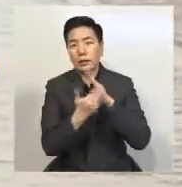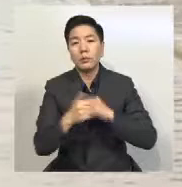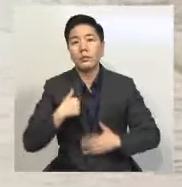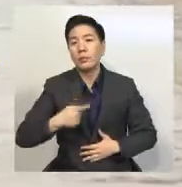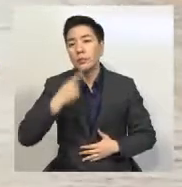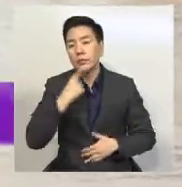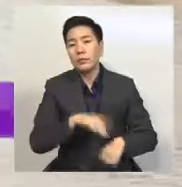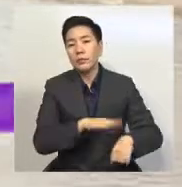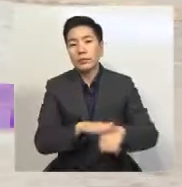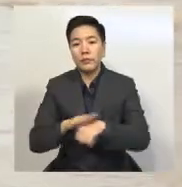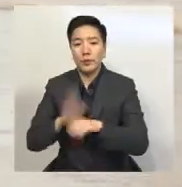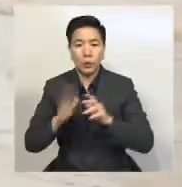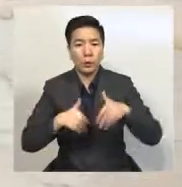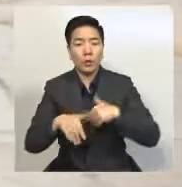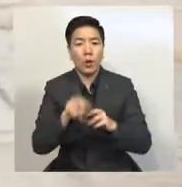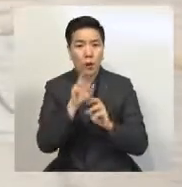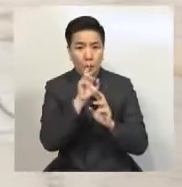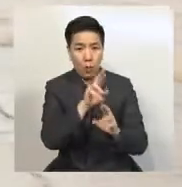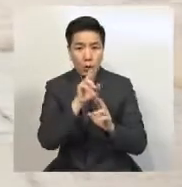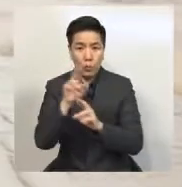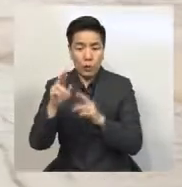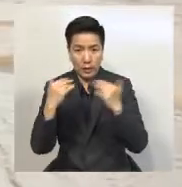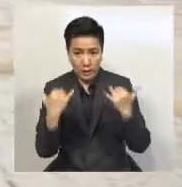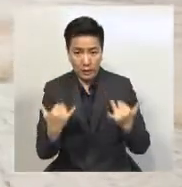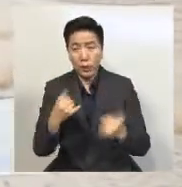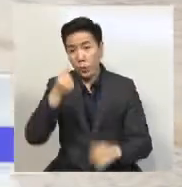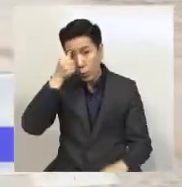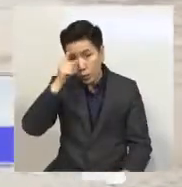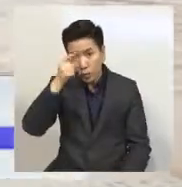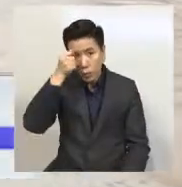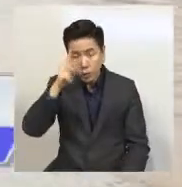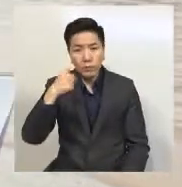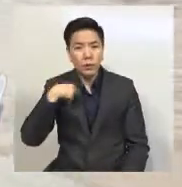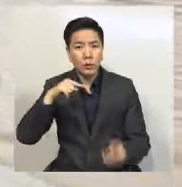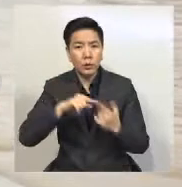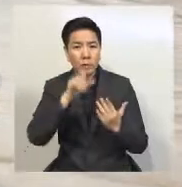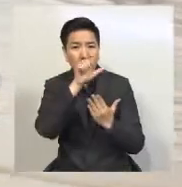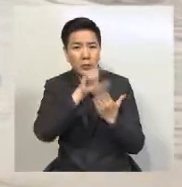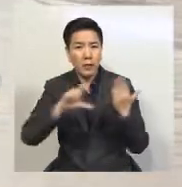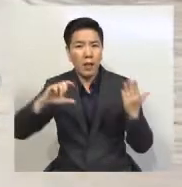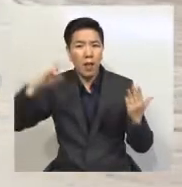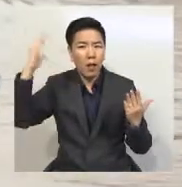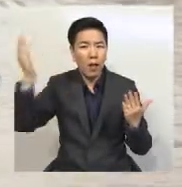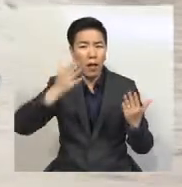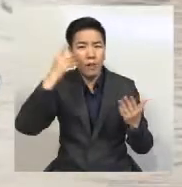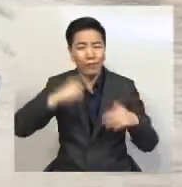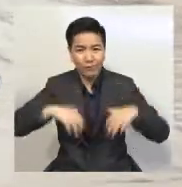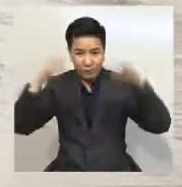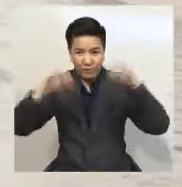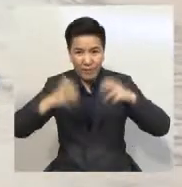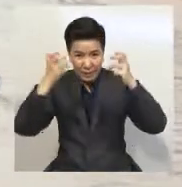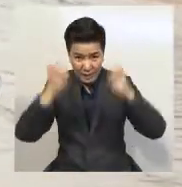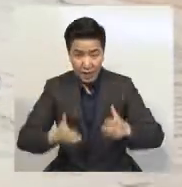ก็เตือนประชาชนนะคะให้ระมัดระวังในช่วงนี้ค่ะ 1-2 วันจะมีร่องมรสุมพัดผ่านทำให้เกิดฝนตก